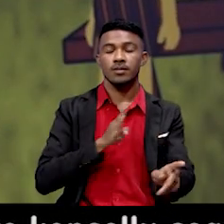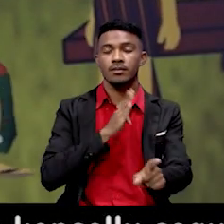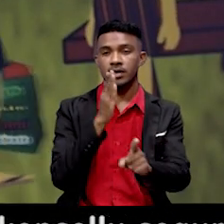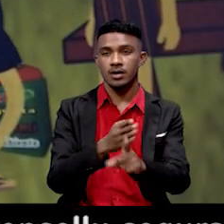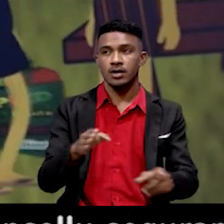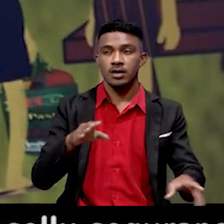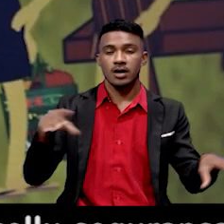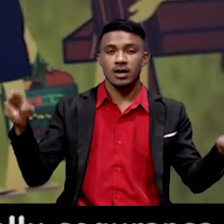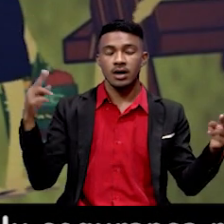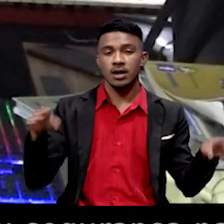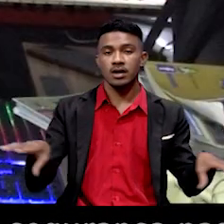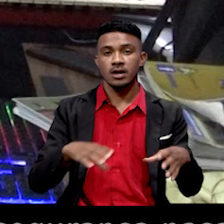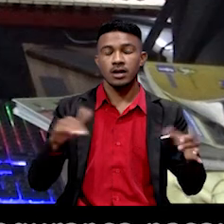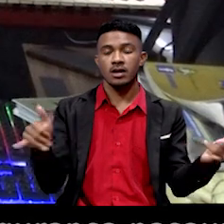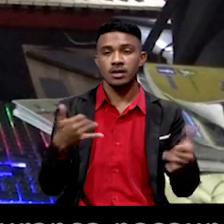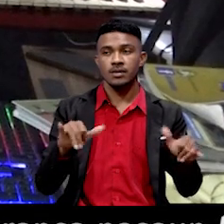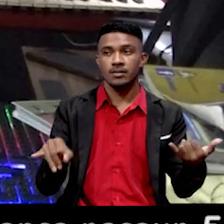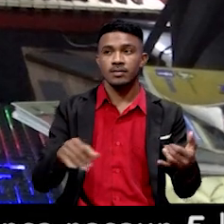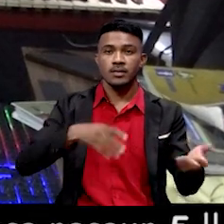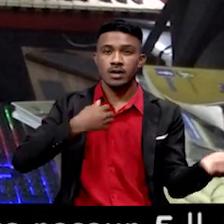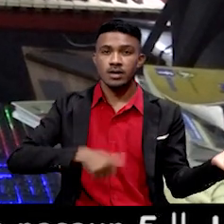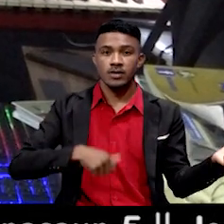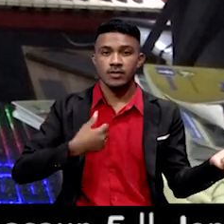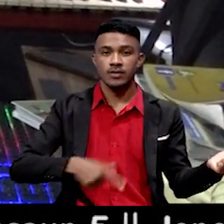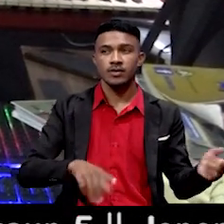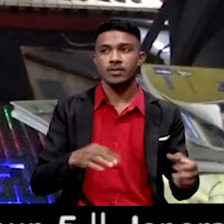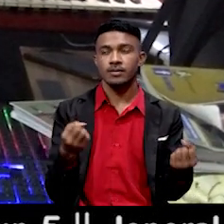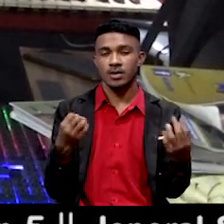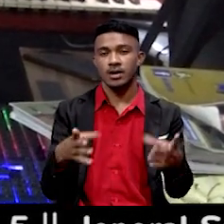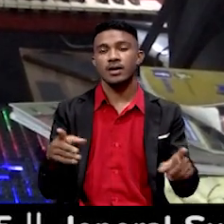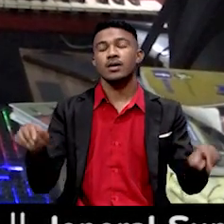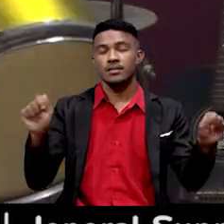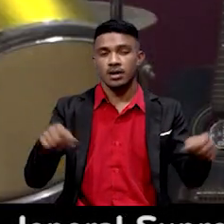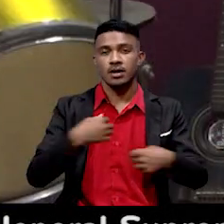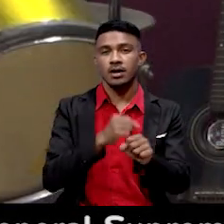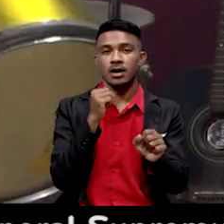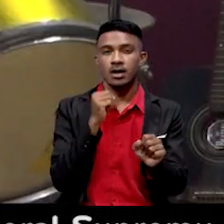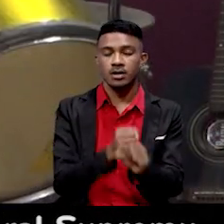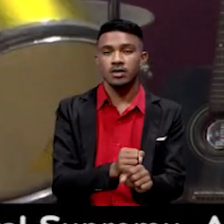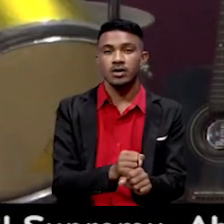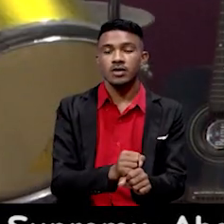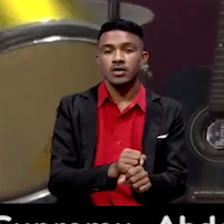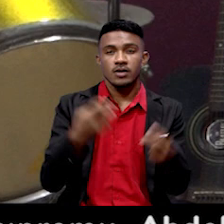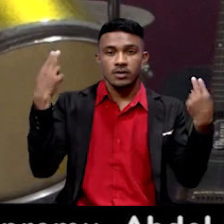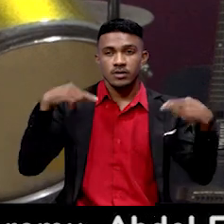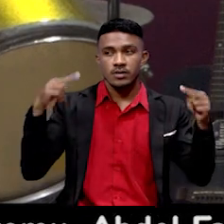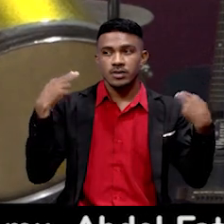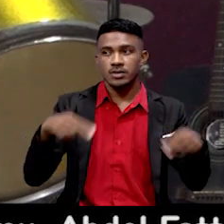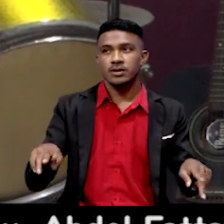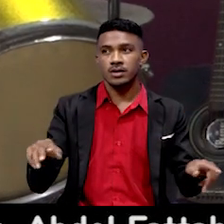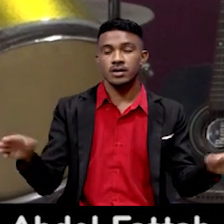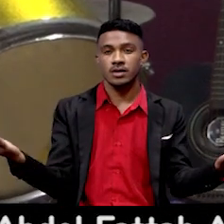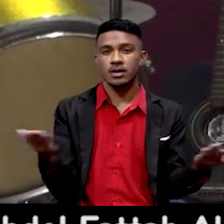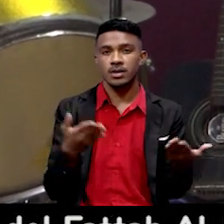instrumento música oi oi. Ida ne mosa fácil nia ho di bela cria rasik audio ka soundtrack